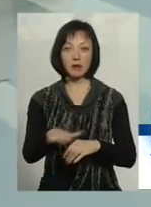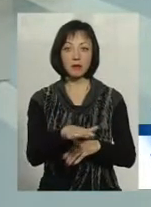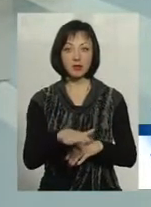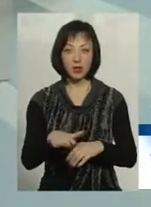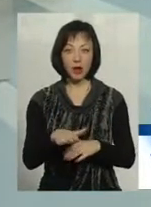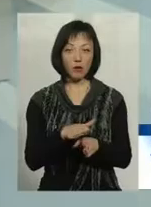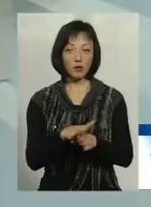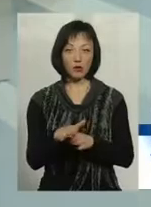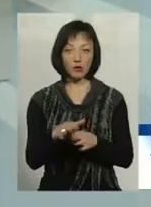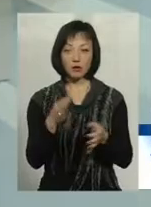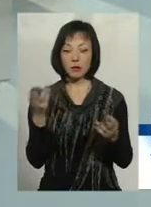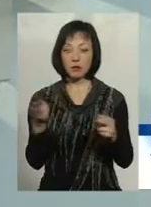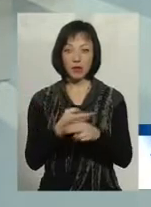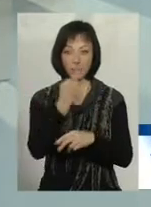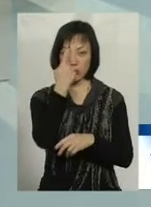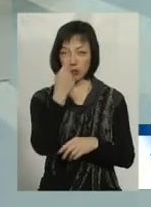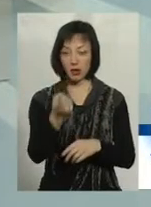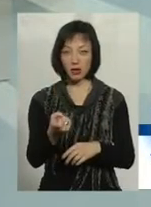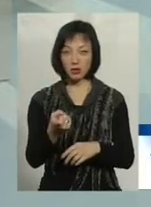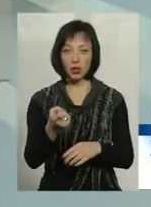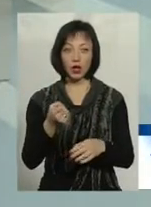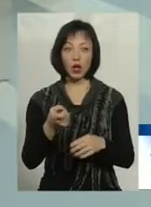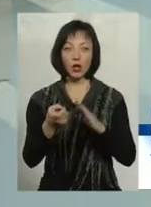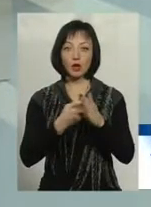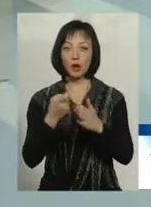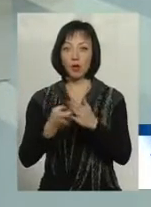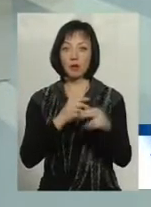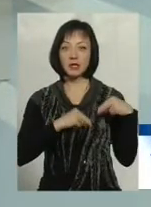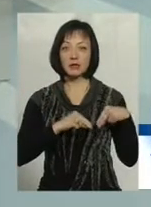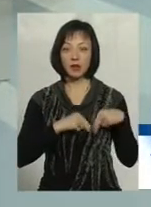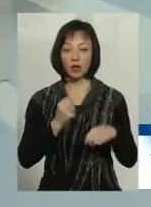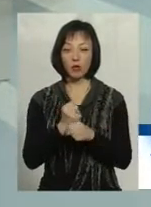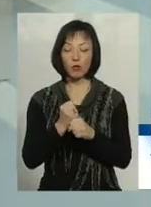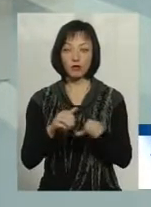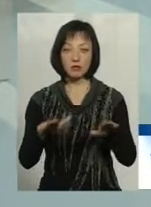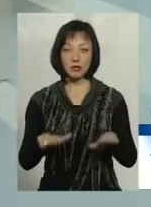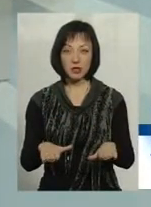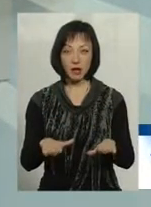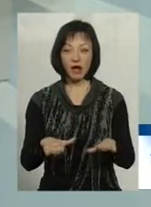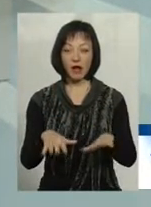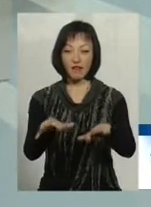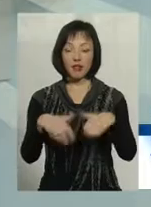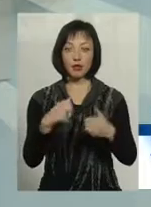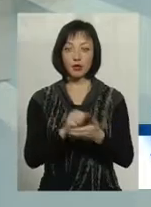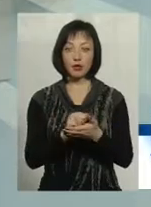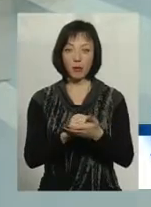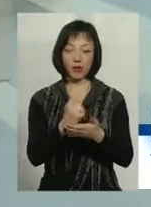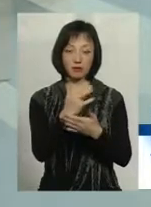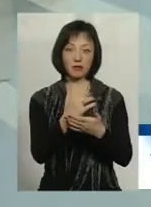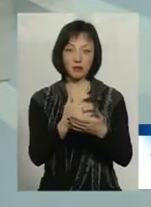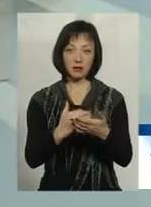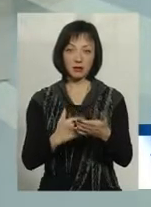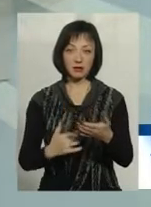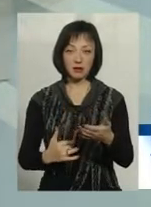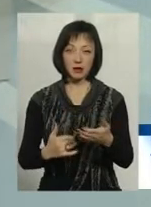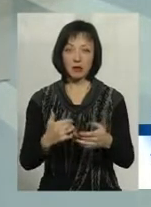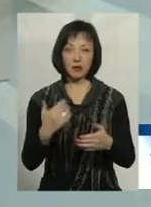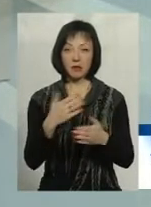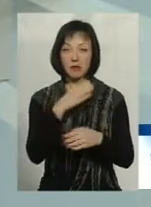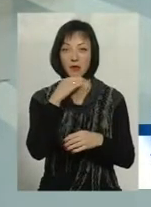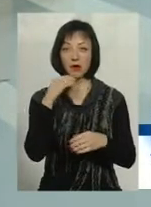матиме право орган місцевого самоврядування прийти перевірити, виплачуєте ви зарплату чи ні. Ну, не тільки чи